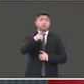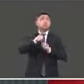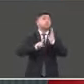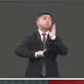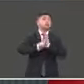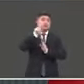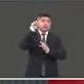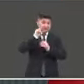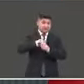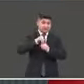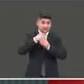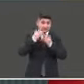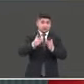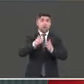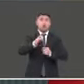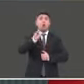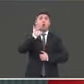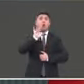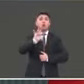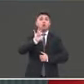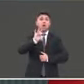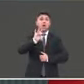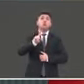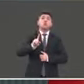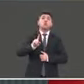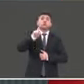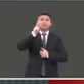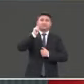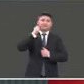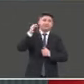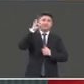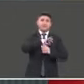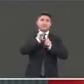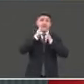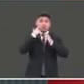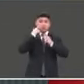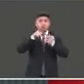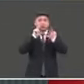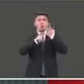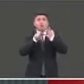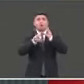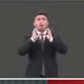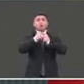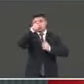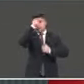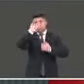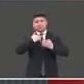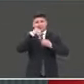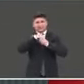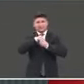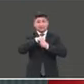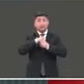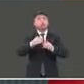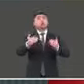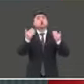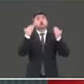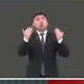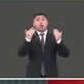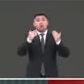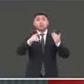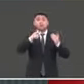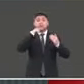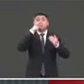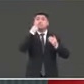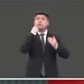başarıyla orta üst gelir grubunda dördüncü sırada yer alan Türkiye İnşallah önümüzdeki